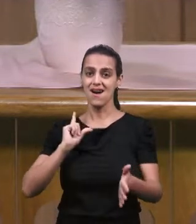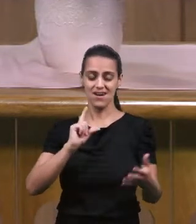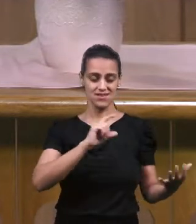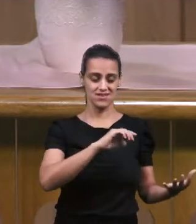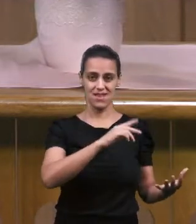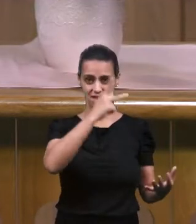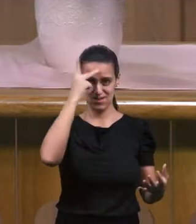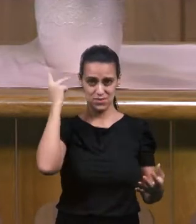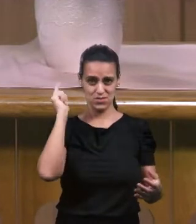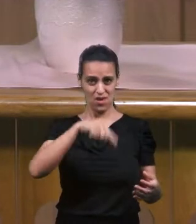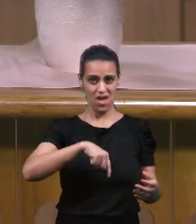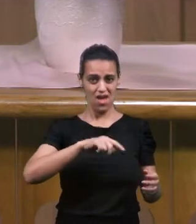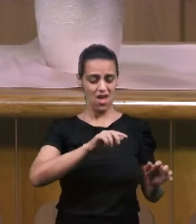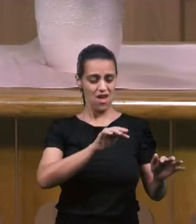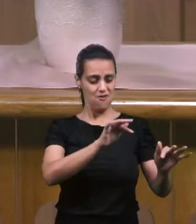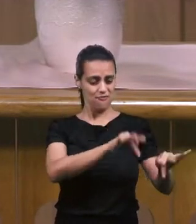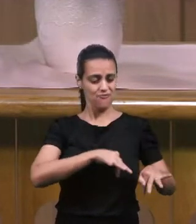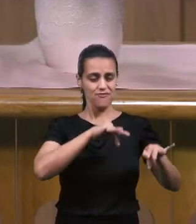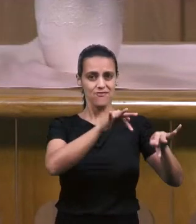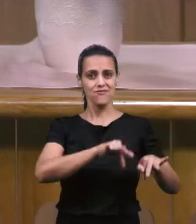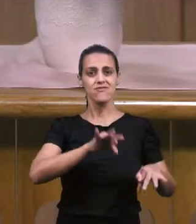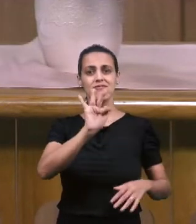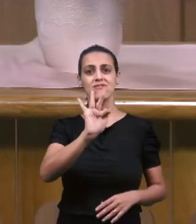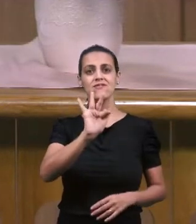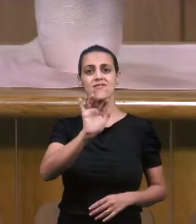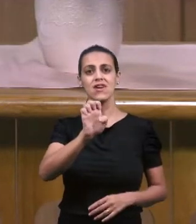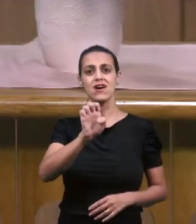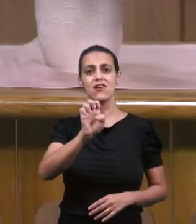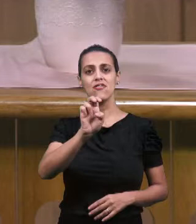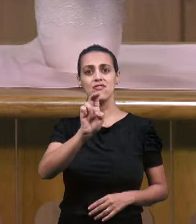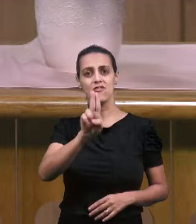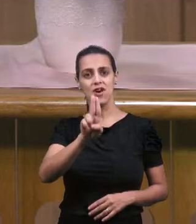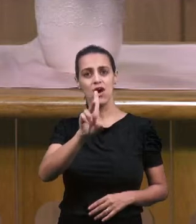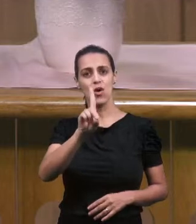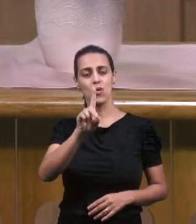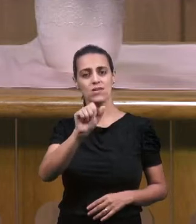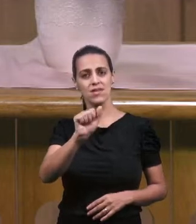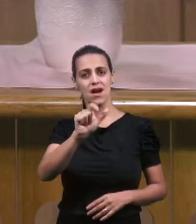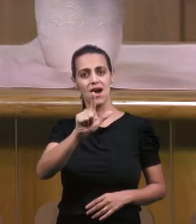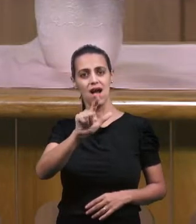féodalisme. Le féodalisme était un ensemble de